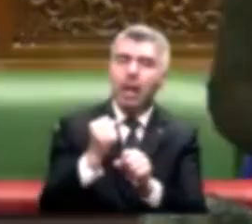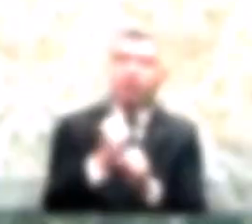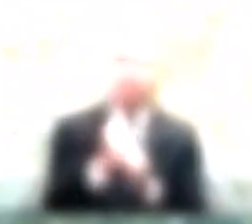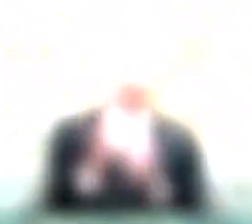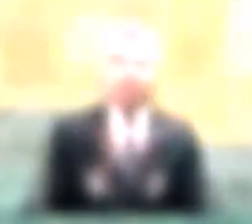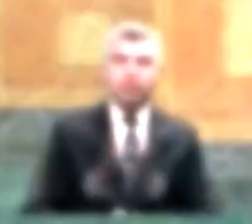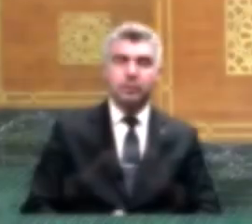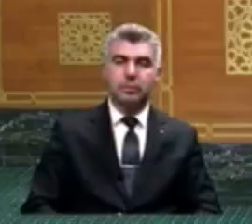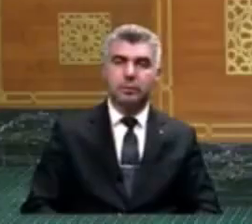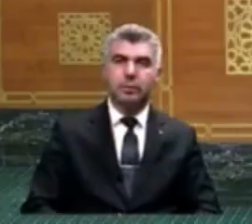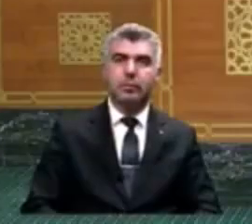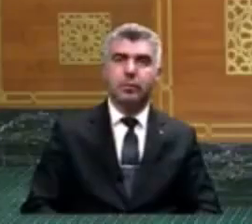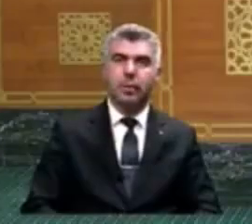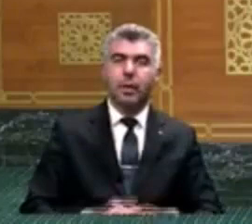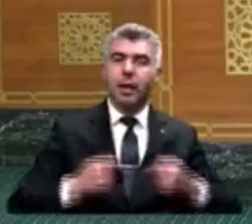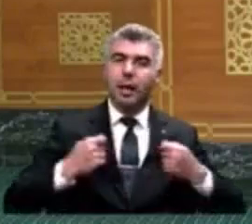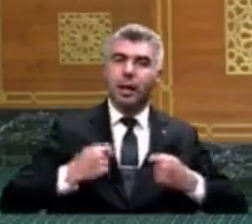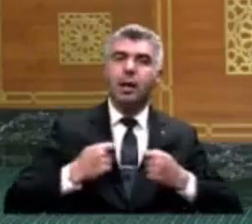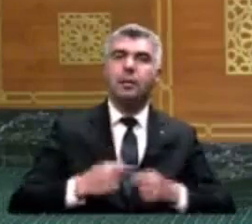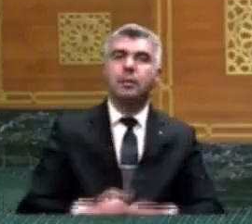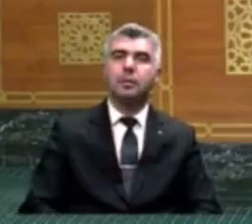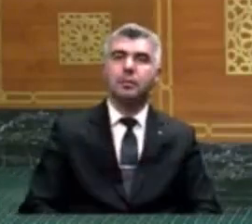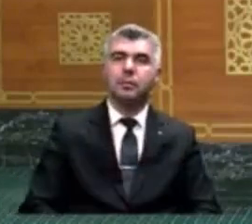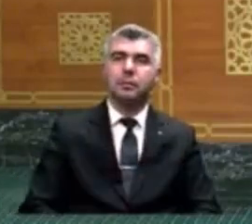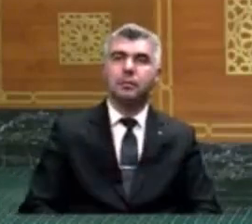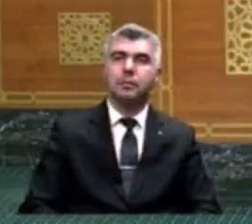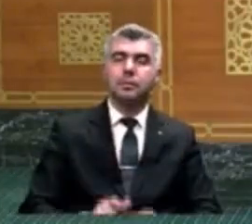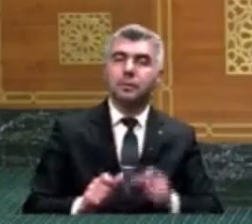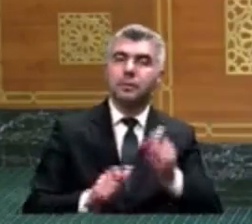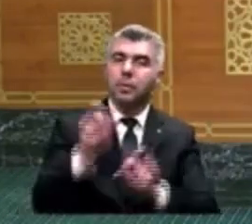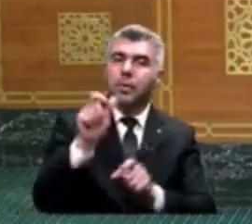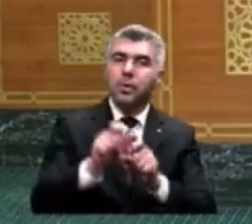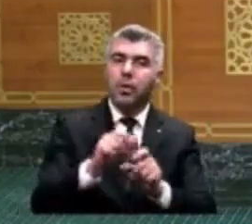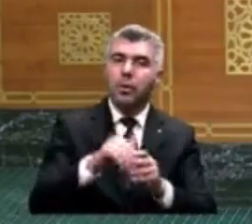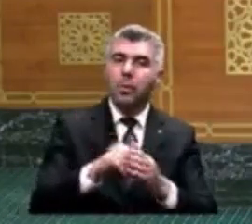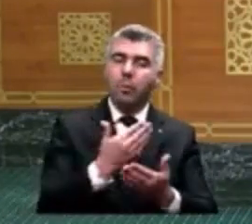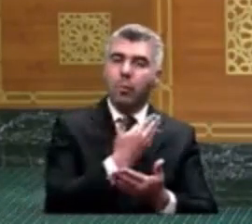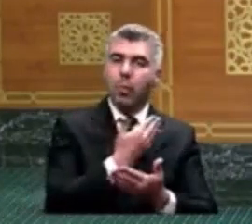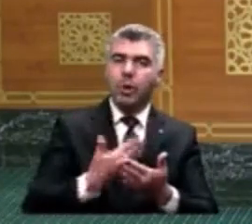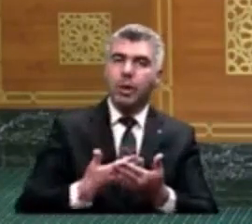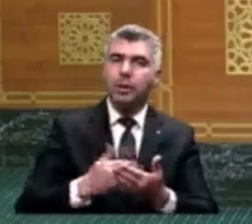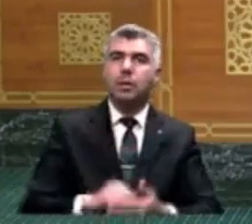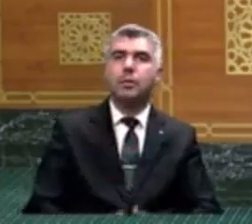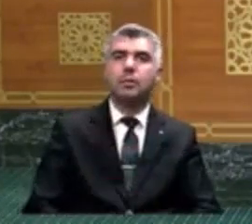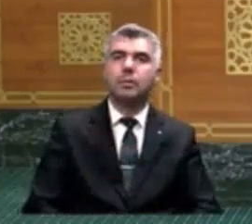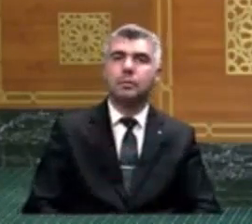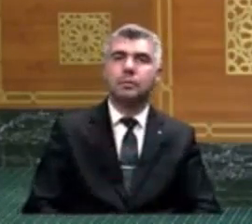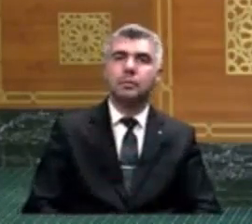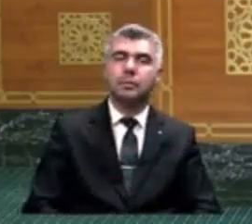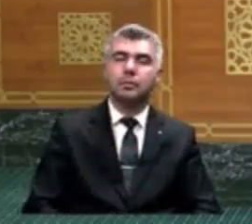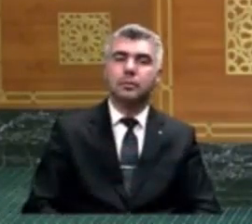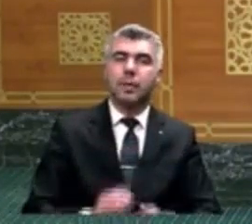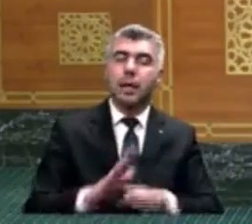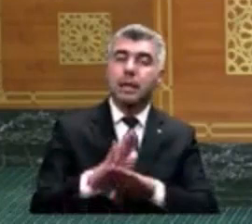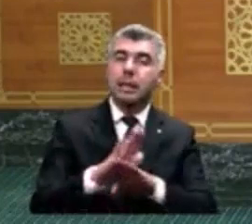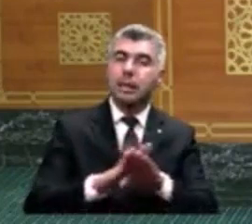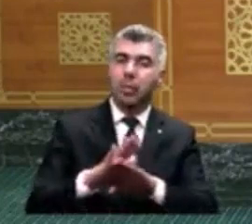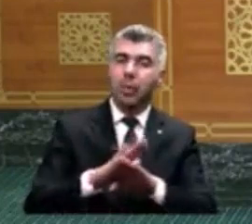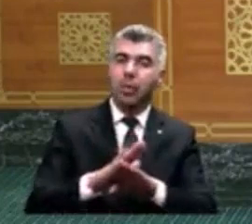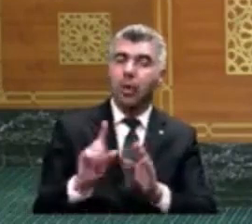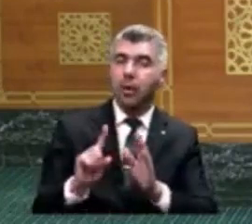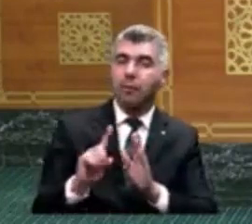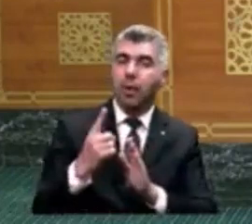التعليميه. شكرا سيد الرئيس. السيد الرئيس المحترم، السيدات والساده المستشارات والمستشارون المحترمون، اسمحوا لي في البداية